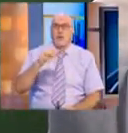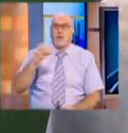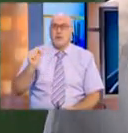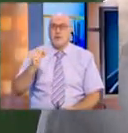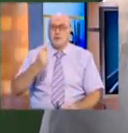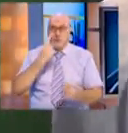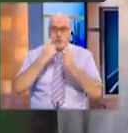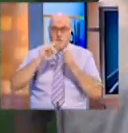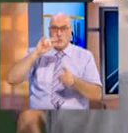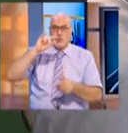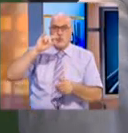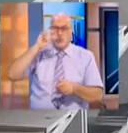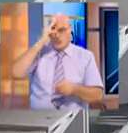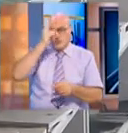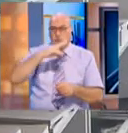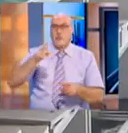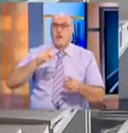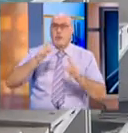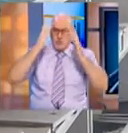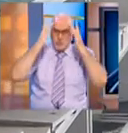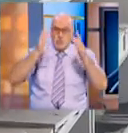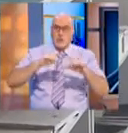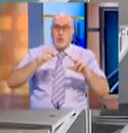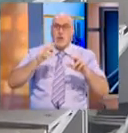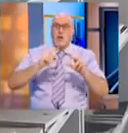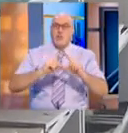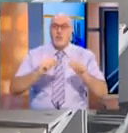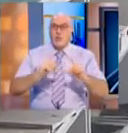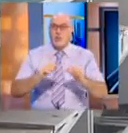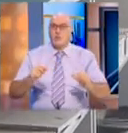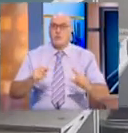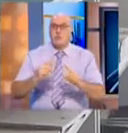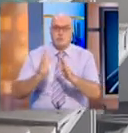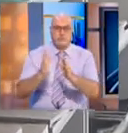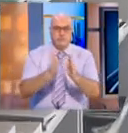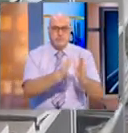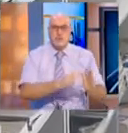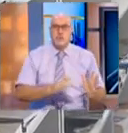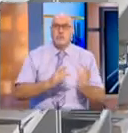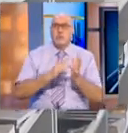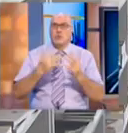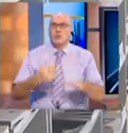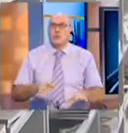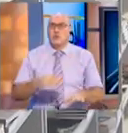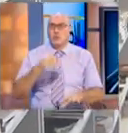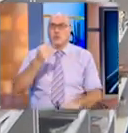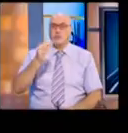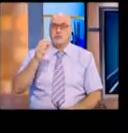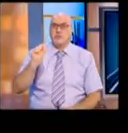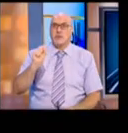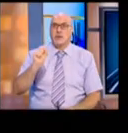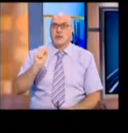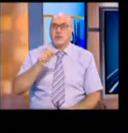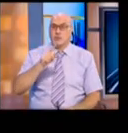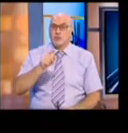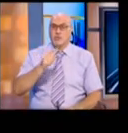المركز الجزائري للإعلام والثقافة ببيروت. وفي كل المحطات رافع محمد السعيد من أجل